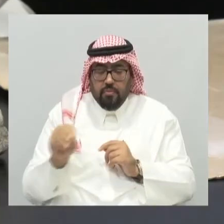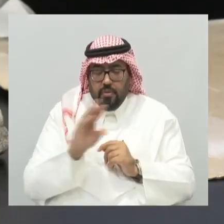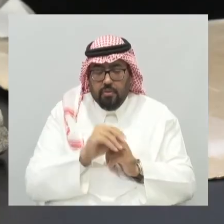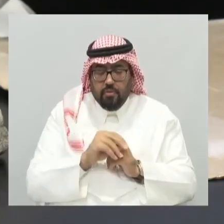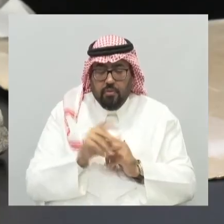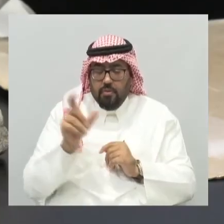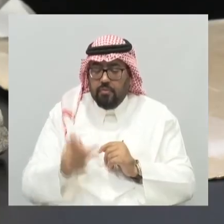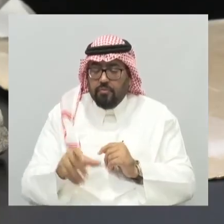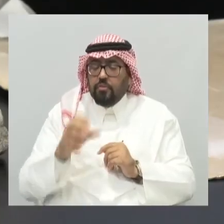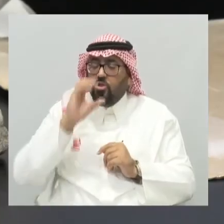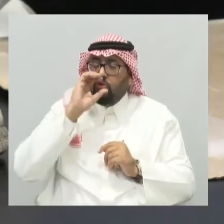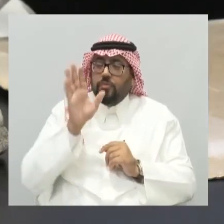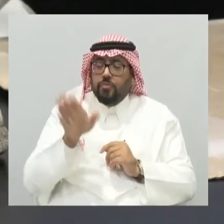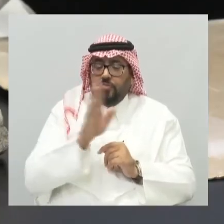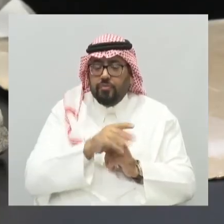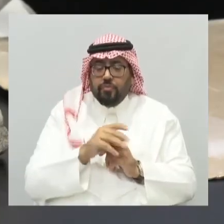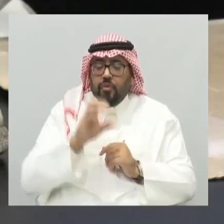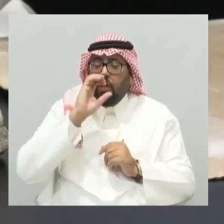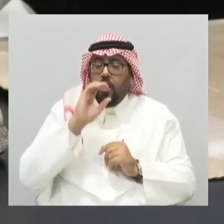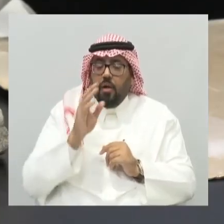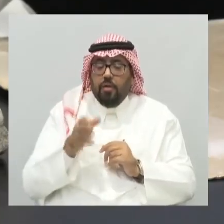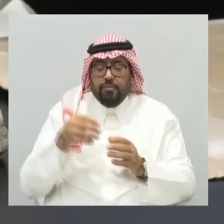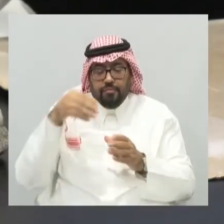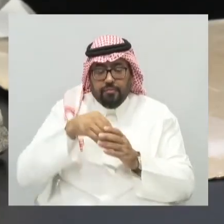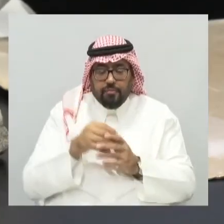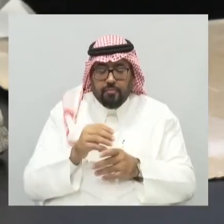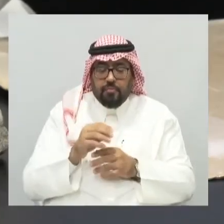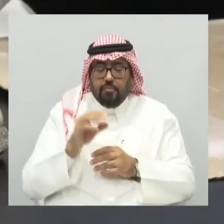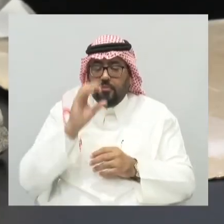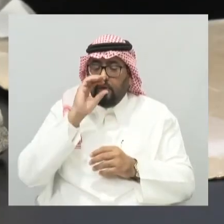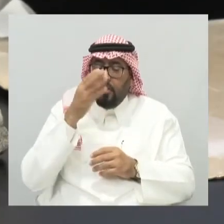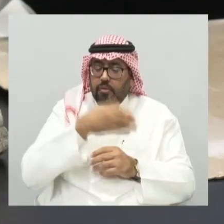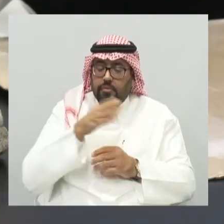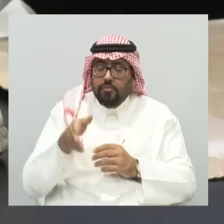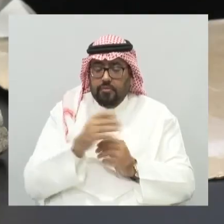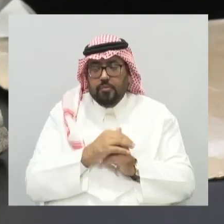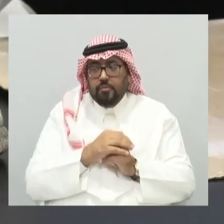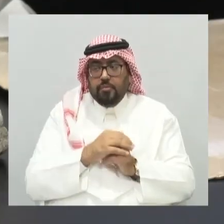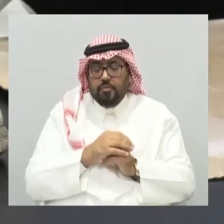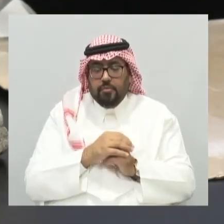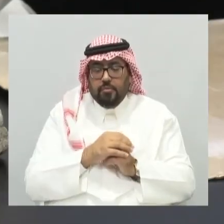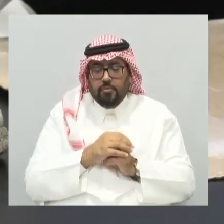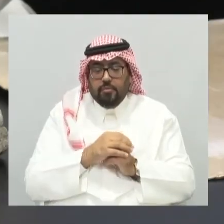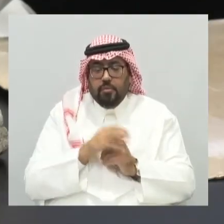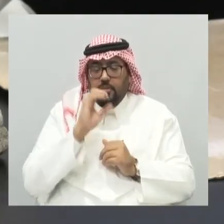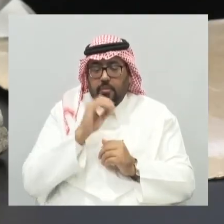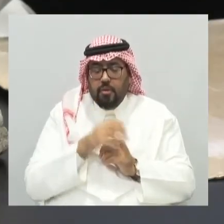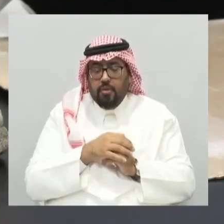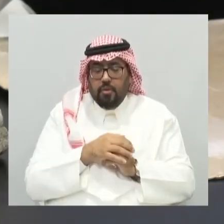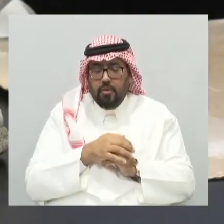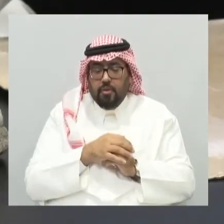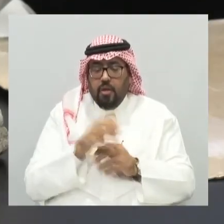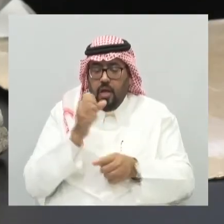كلهم سوائل هذا سائل اللي داخل وهذا سائل هل الماء